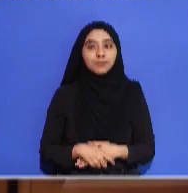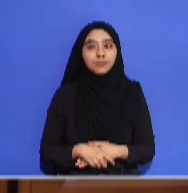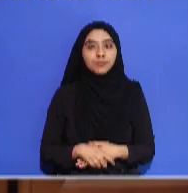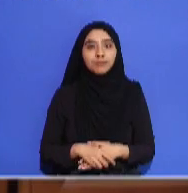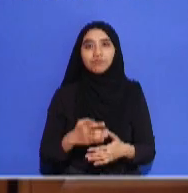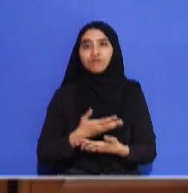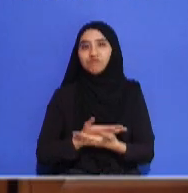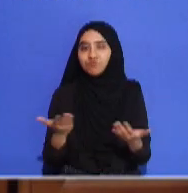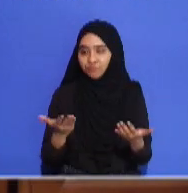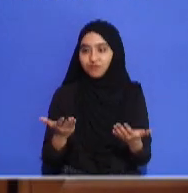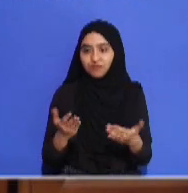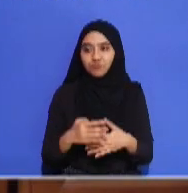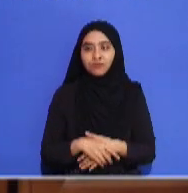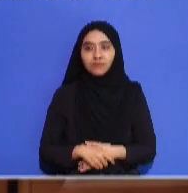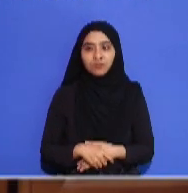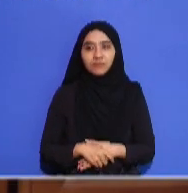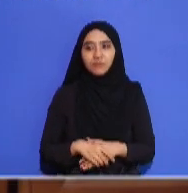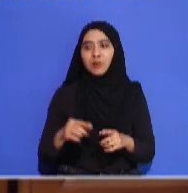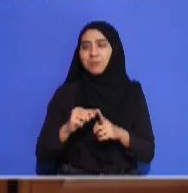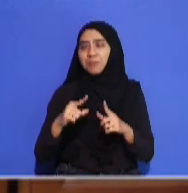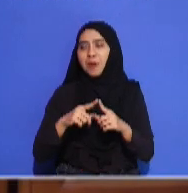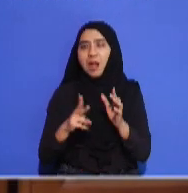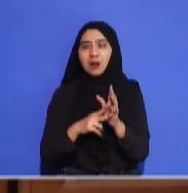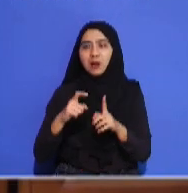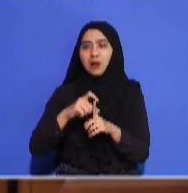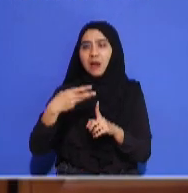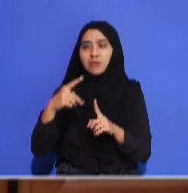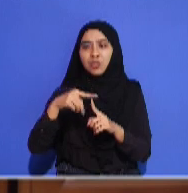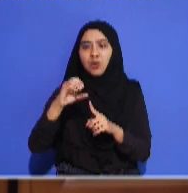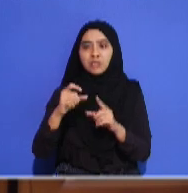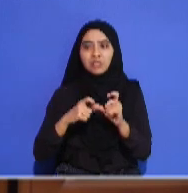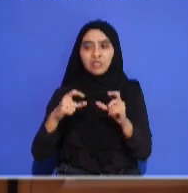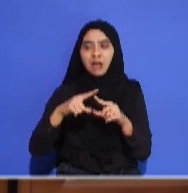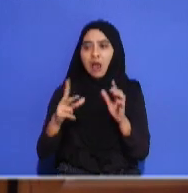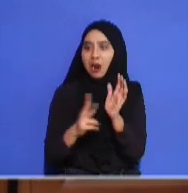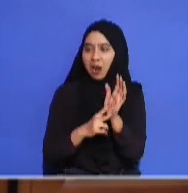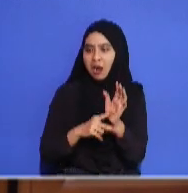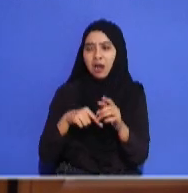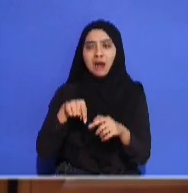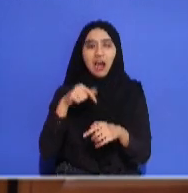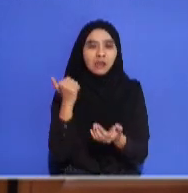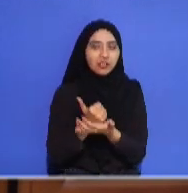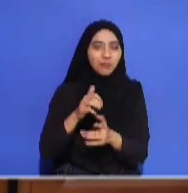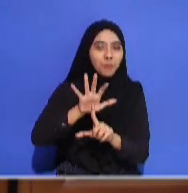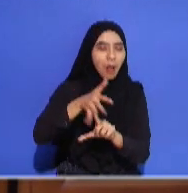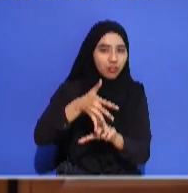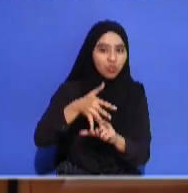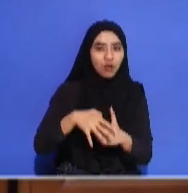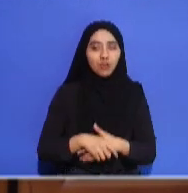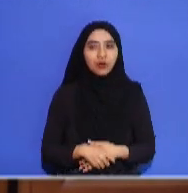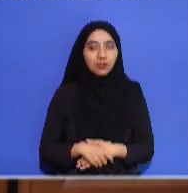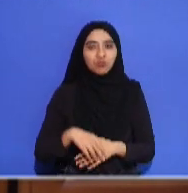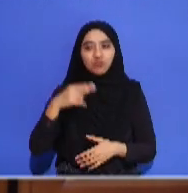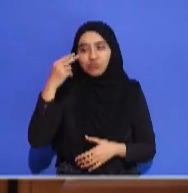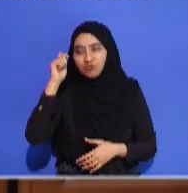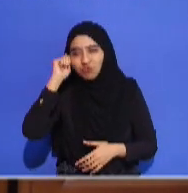Para pamirsa, perajin Pandhe Tosan saking Karangasem, Gilangharjo, Pandak Bantul wekdal sakmenika kewetan